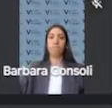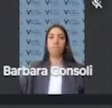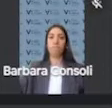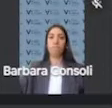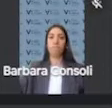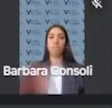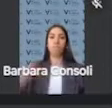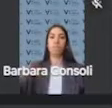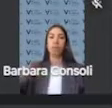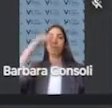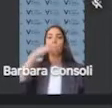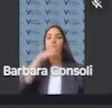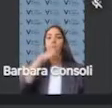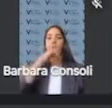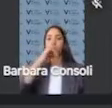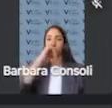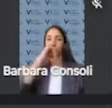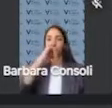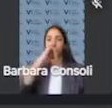per l'accesso a delle,